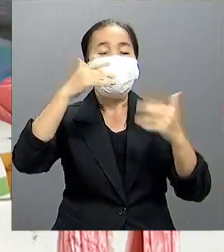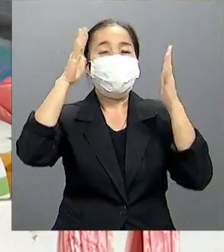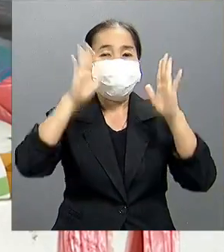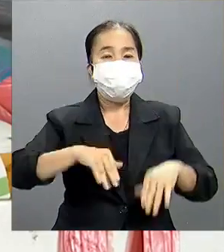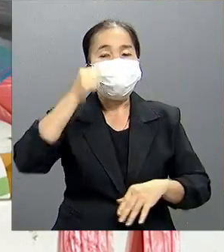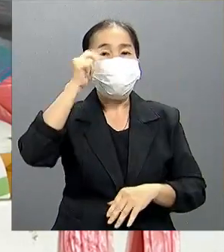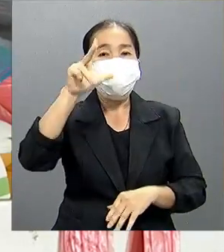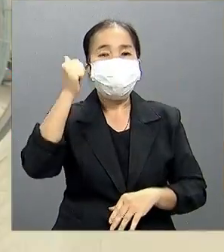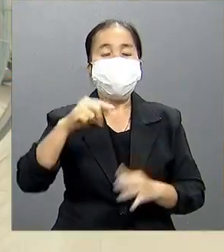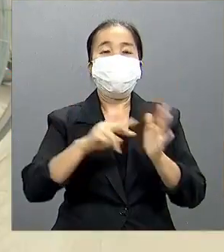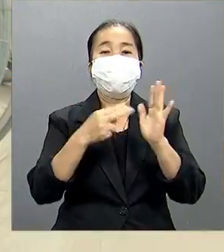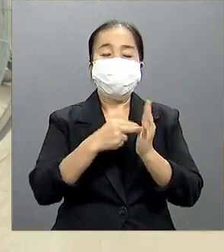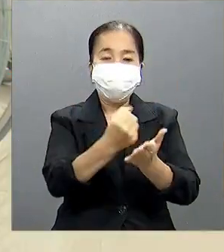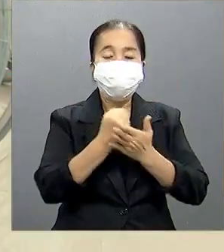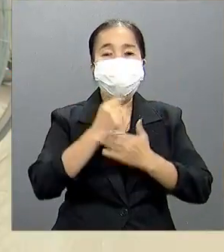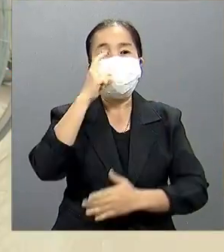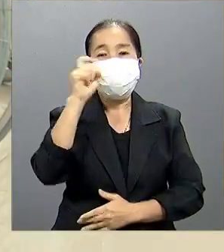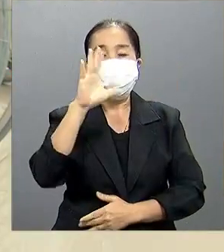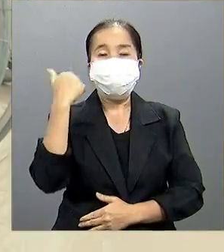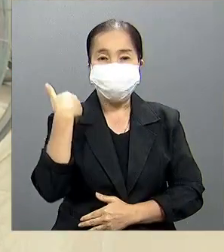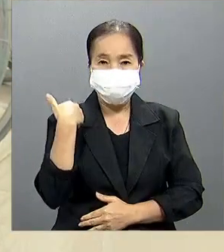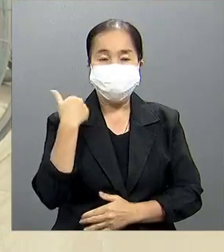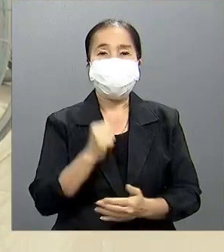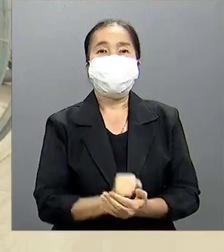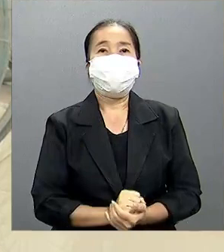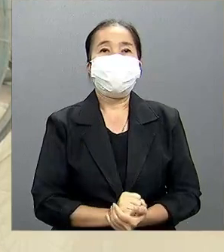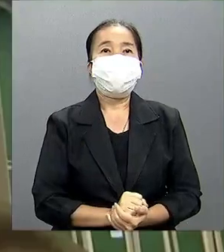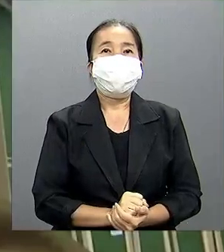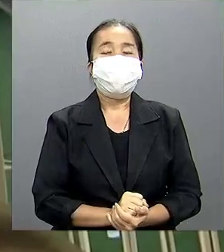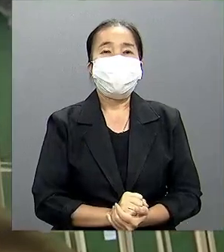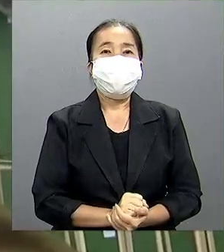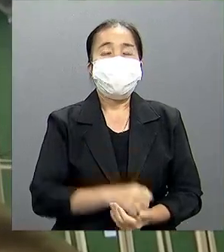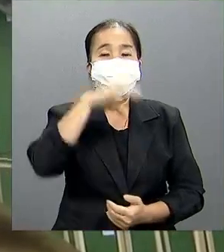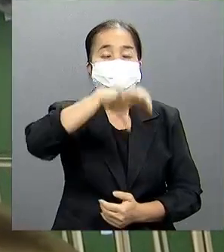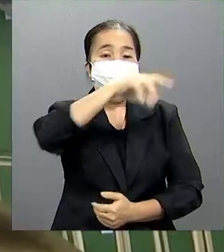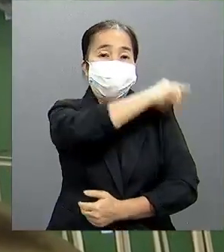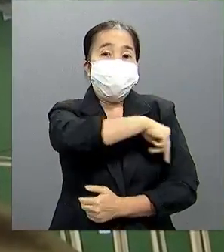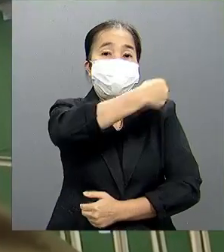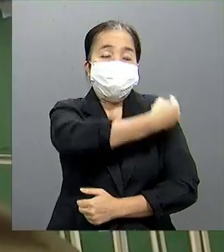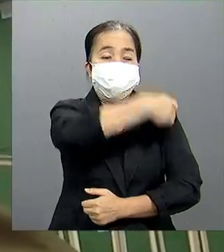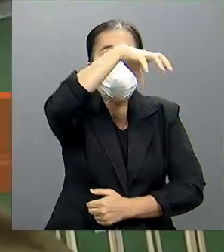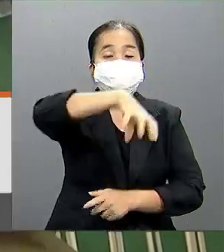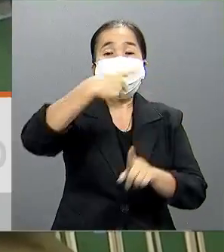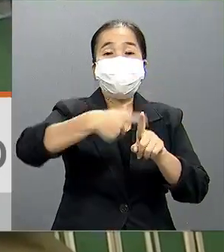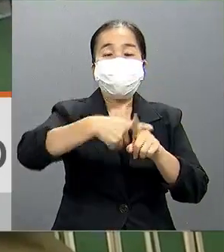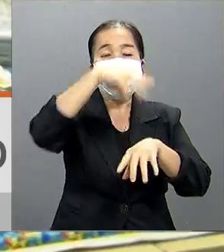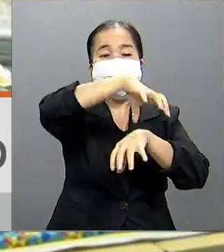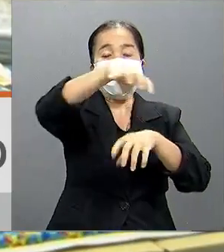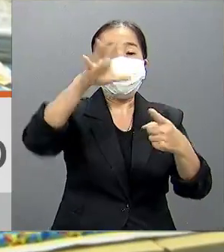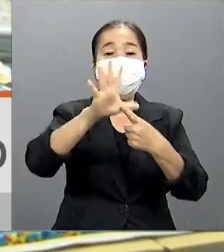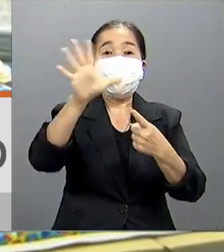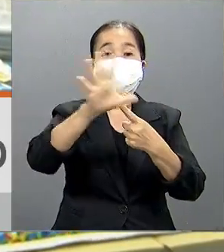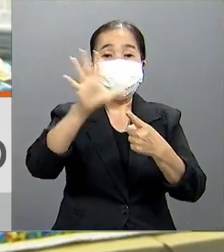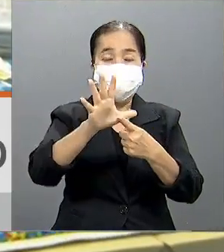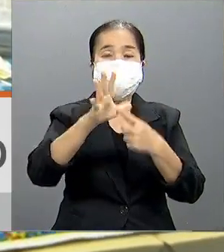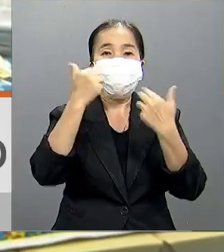ด้วยส่วนโรงพยาบาลสนามแห่งที่ 5ของกทม.ที่จะเปิดให้บริการ 400เตียงใน